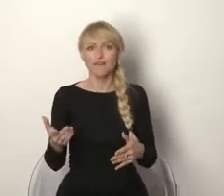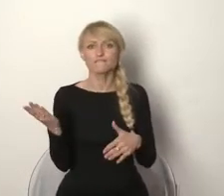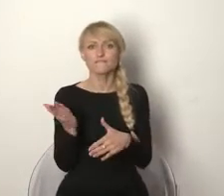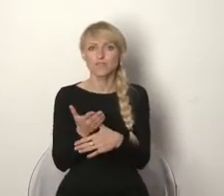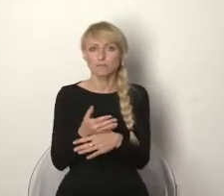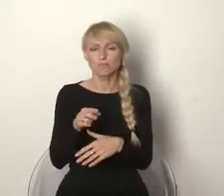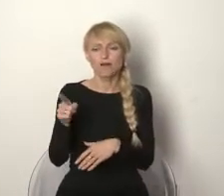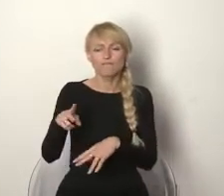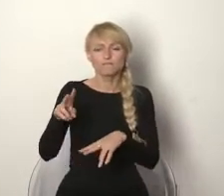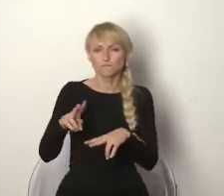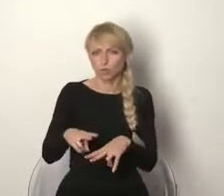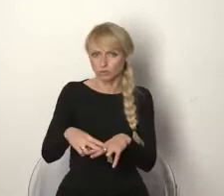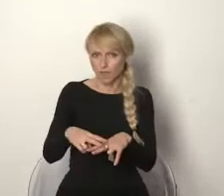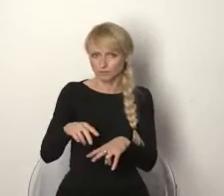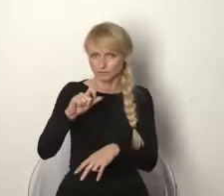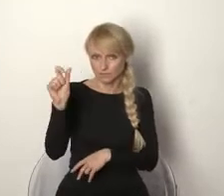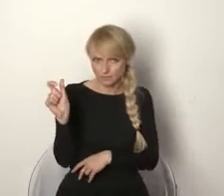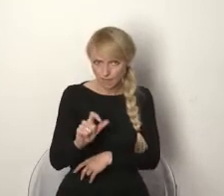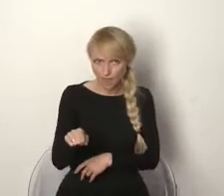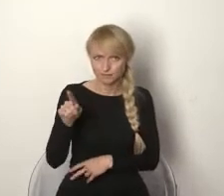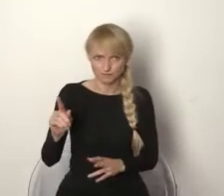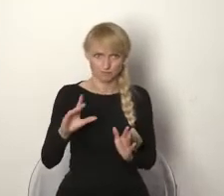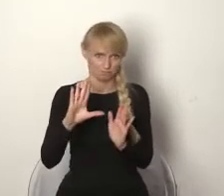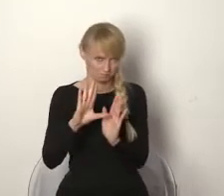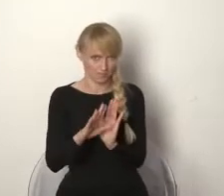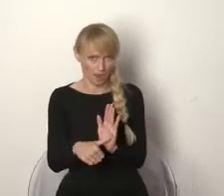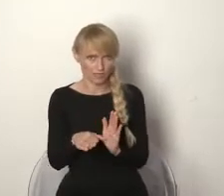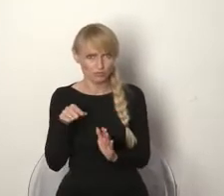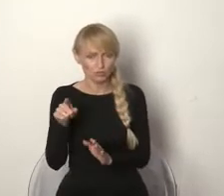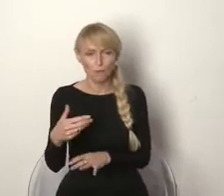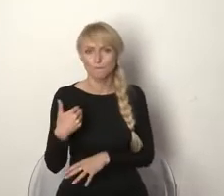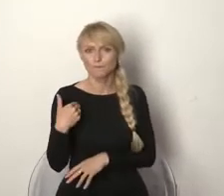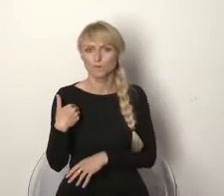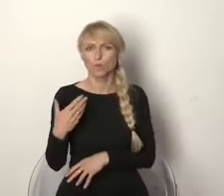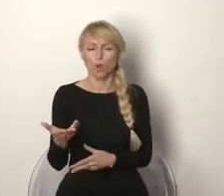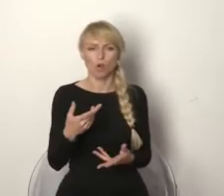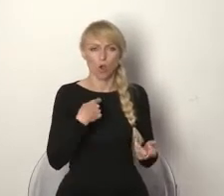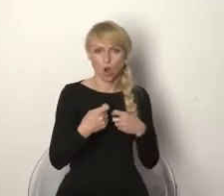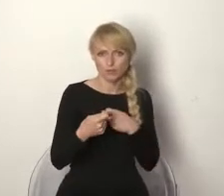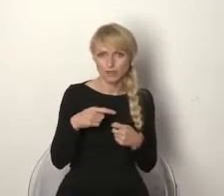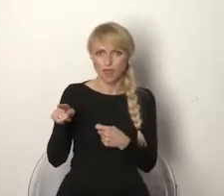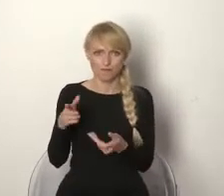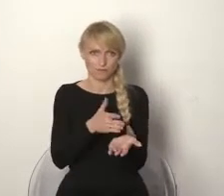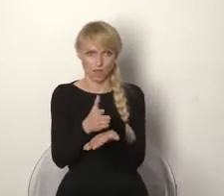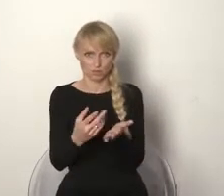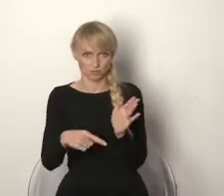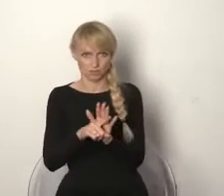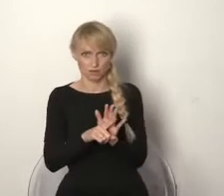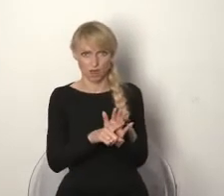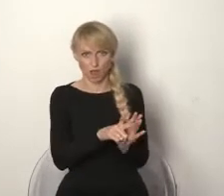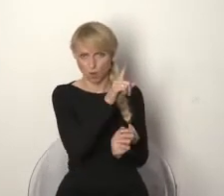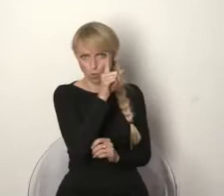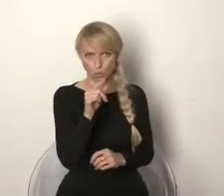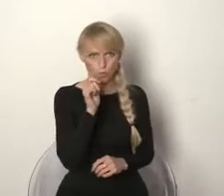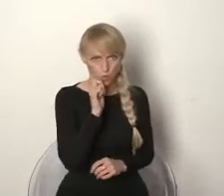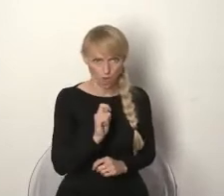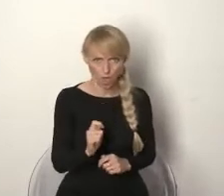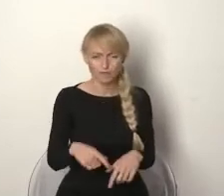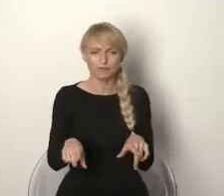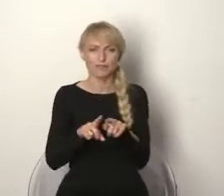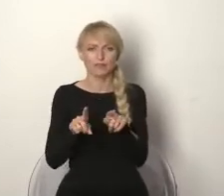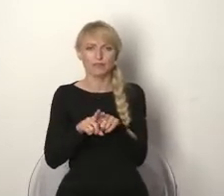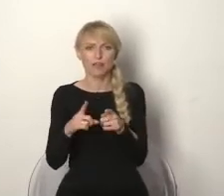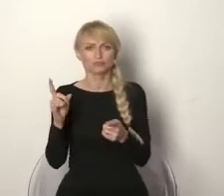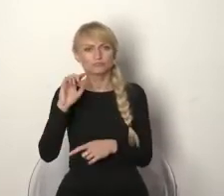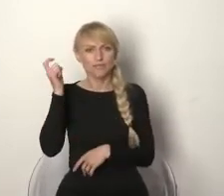i Fundacja Gdańska z ramienia miasta koordynowała wsparcie dla Ukrainy oraz dla Polskiego Centrum Pomocy